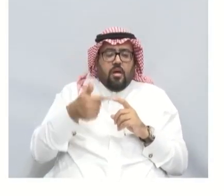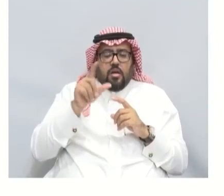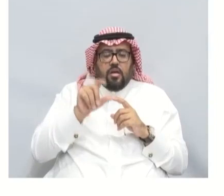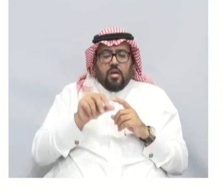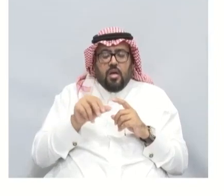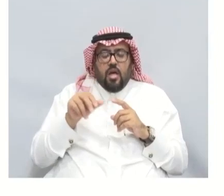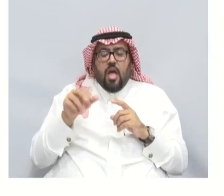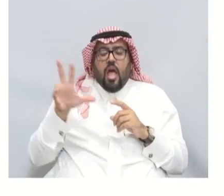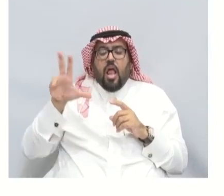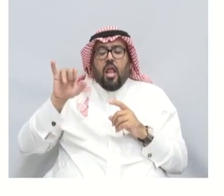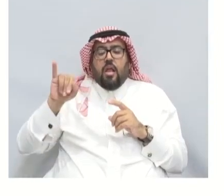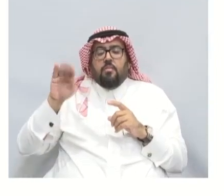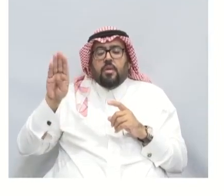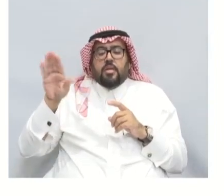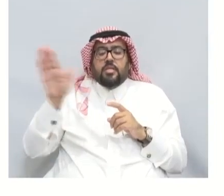بالمكسيك عام